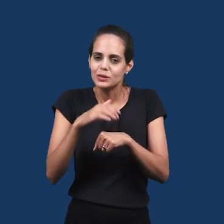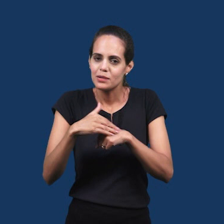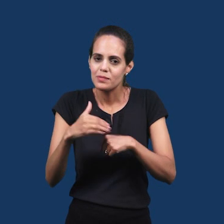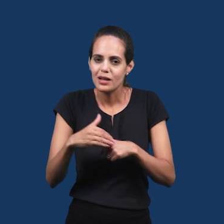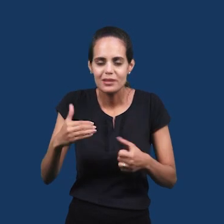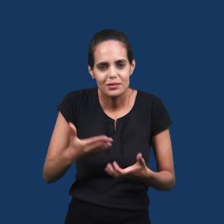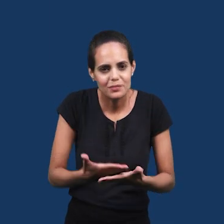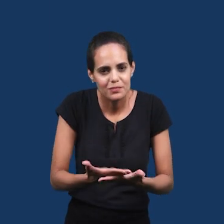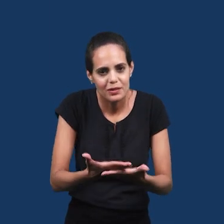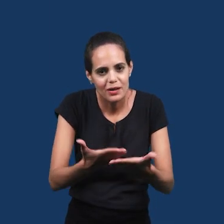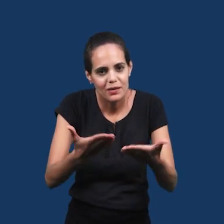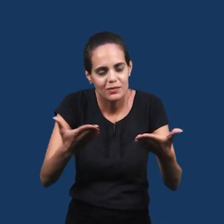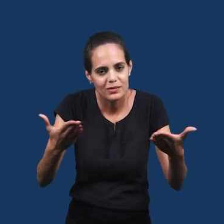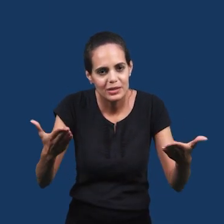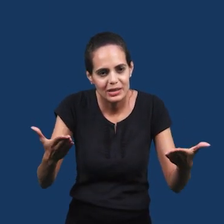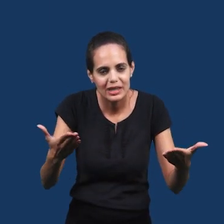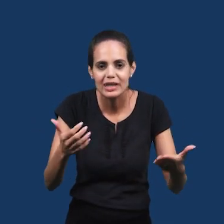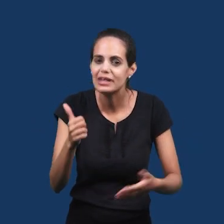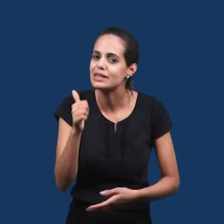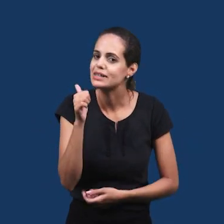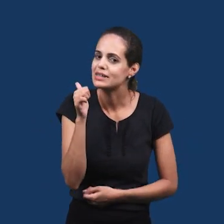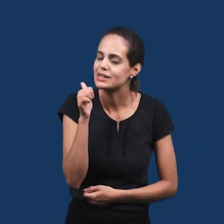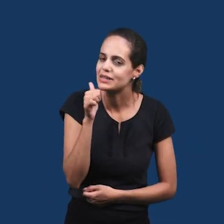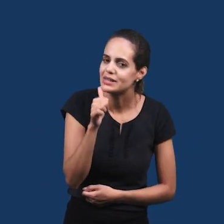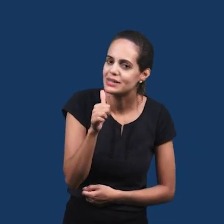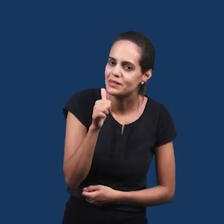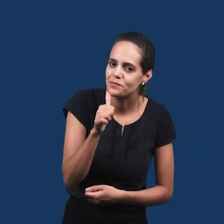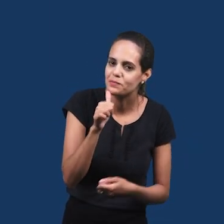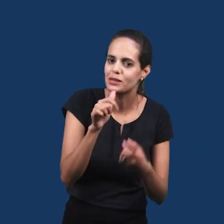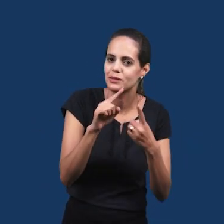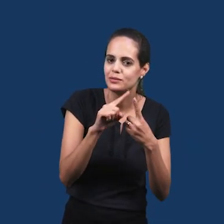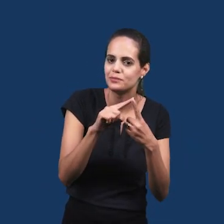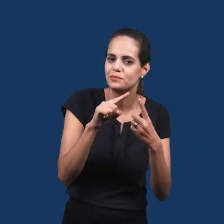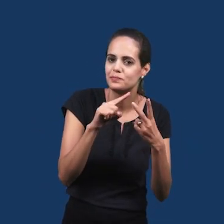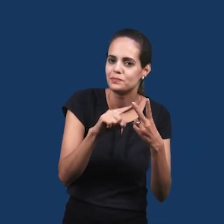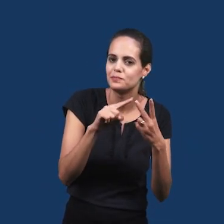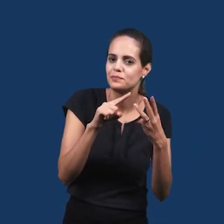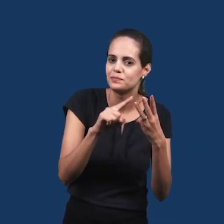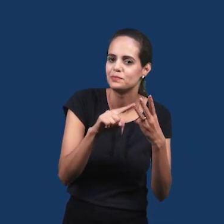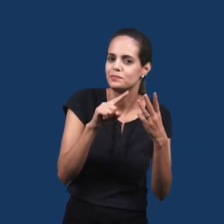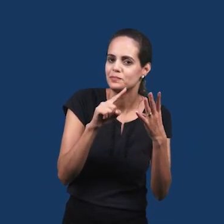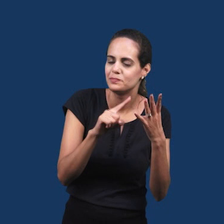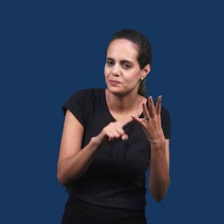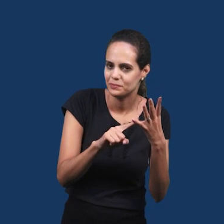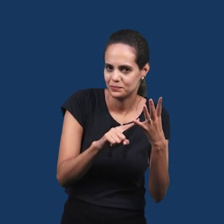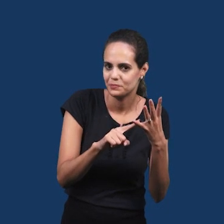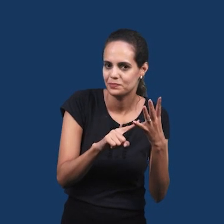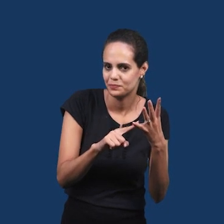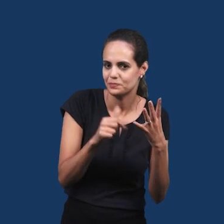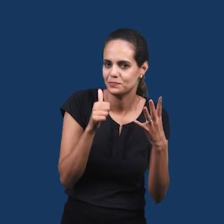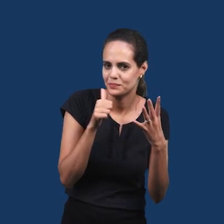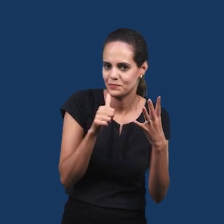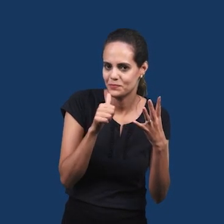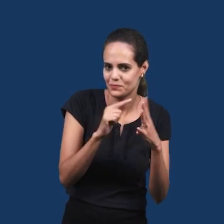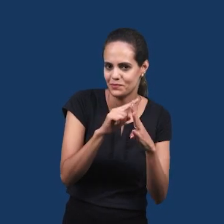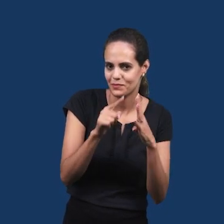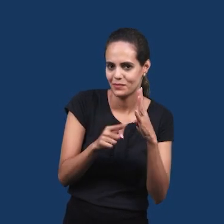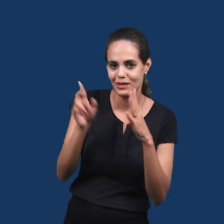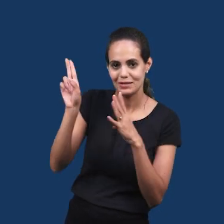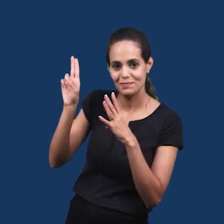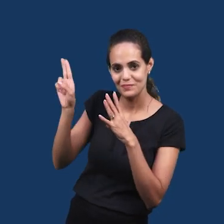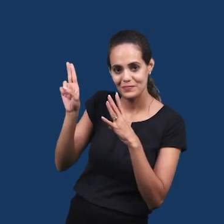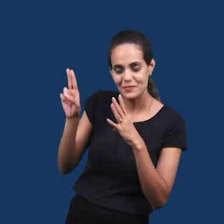salutations fraternelles. Terezinha Costa, Evani, Elessi, Rafaela, Eliane Martins.